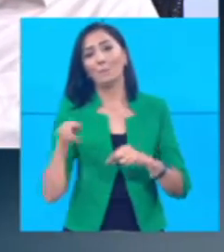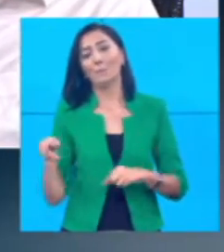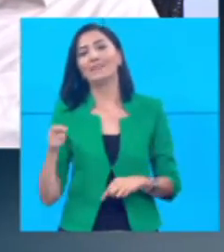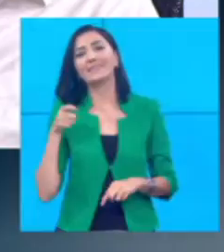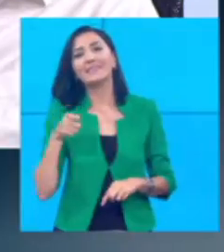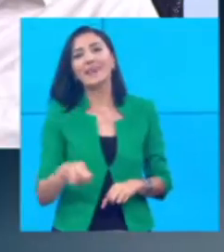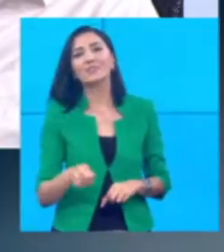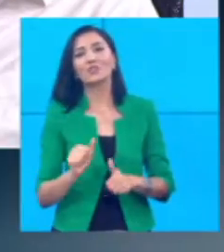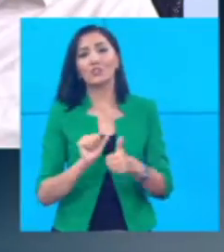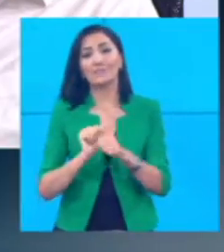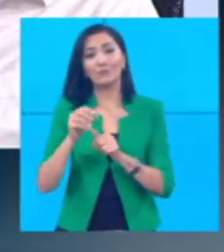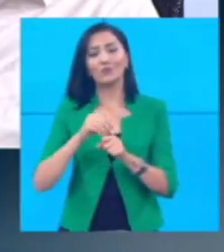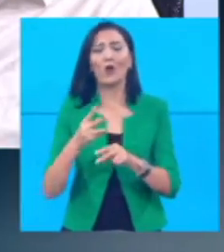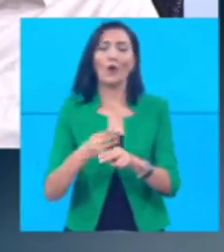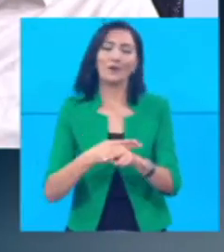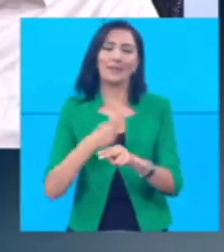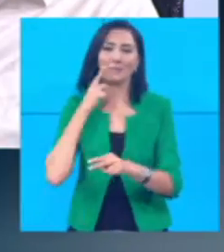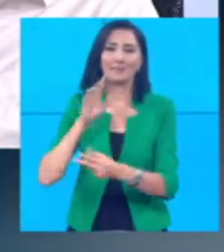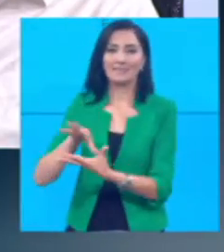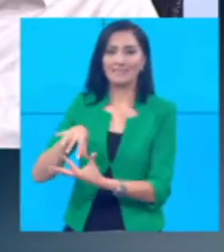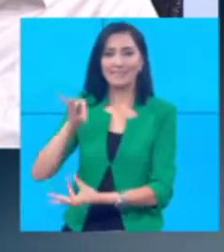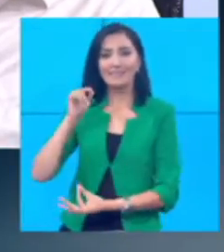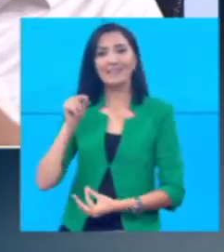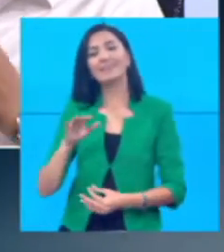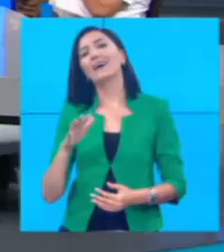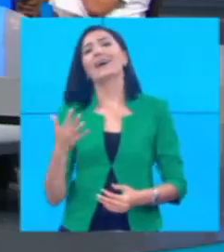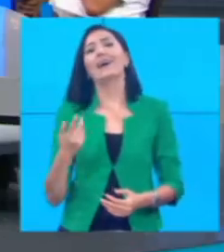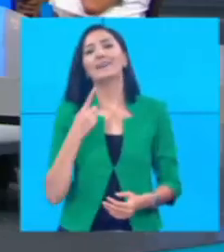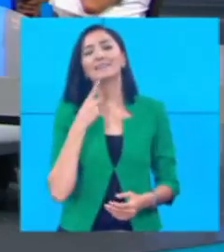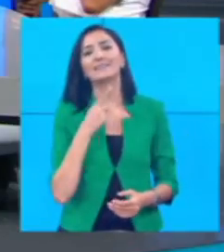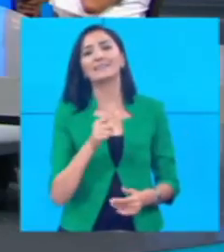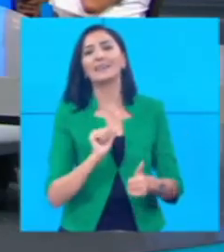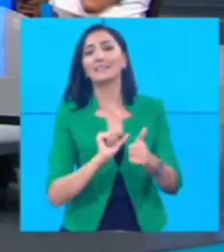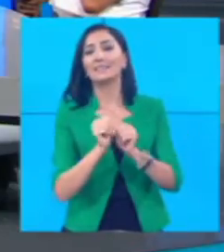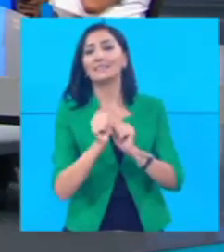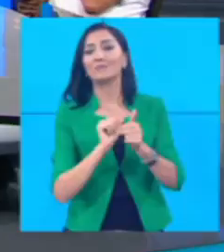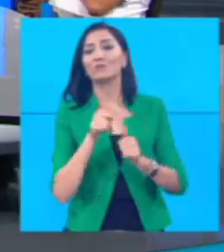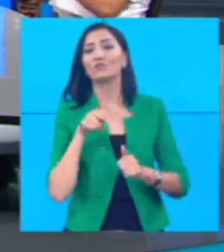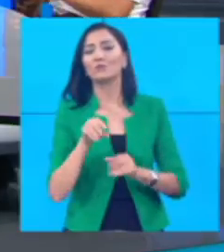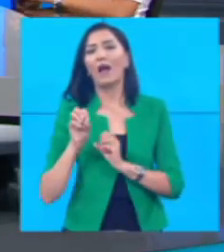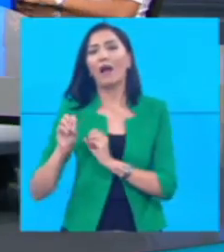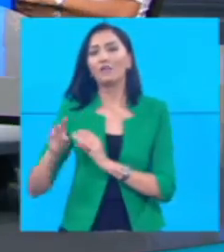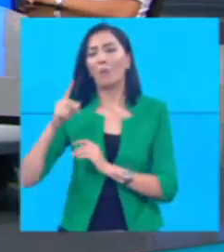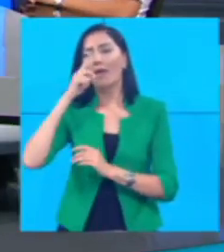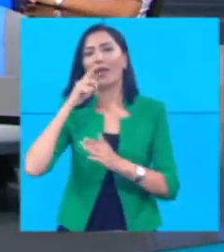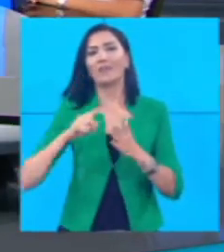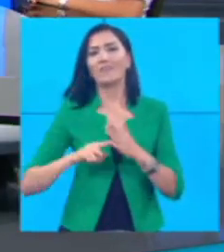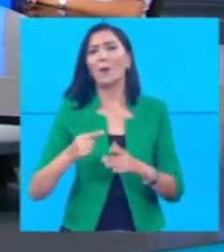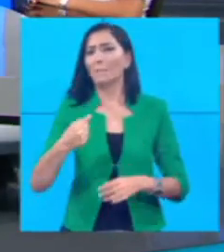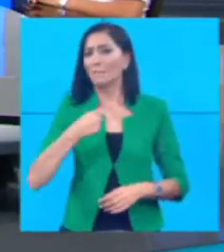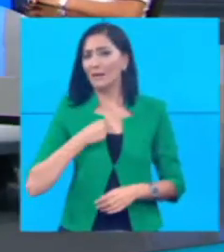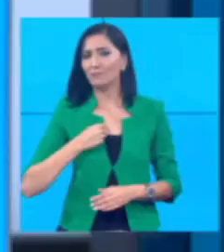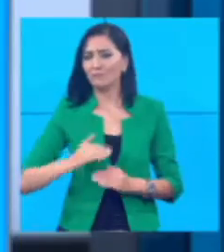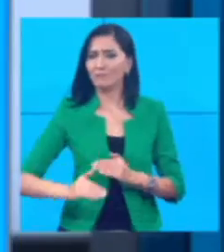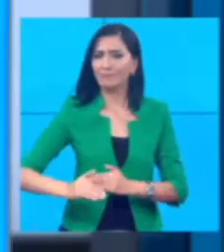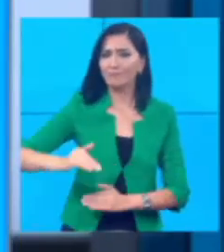gerçekten sporcu açısından da örnek bir insan. Çünkü artık sporcularımız antrenörlüğü hedefliyor. Ben